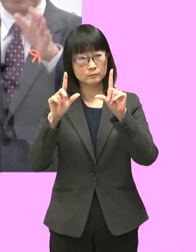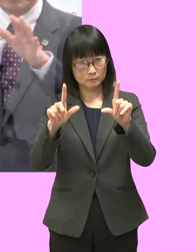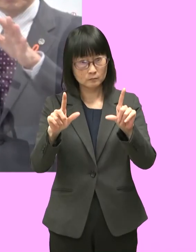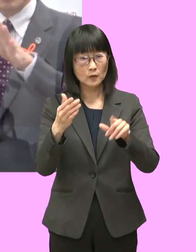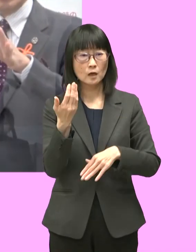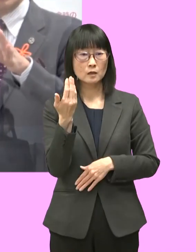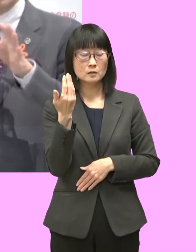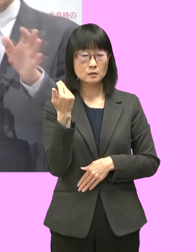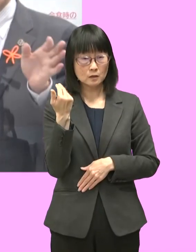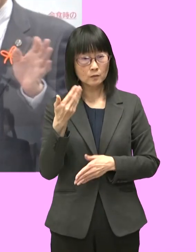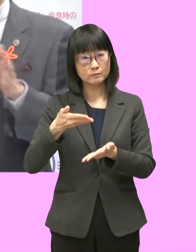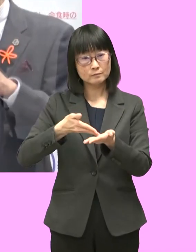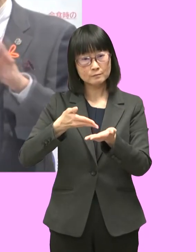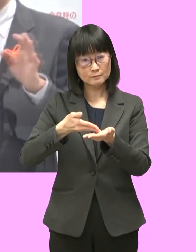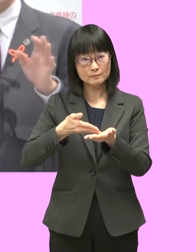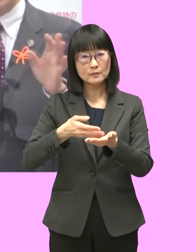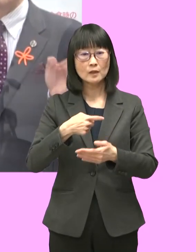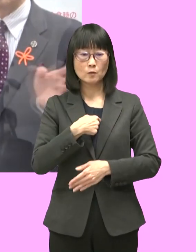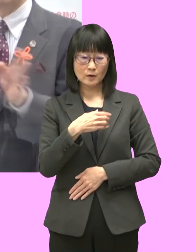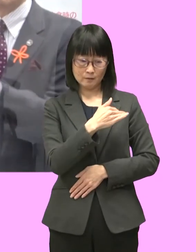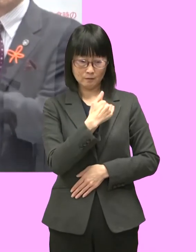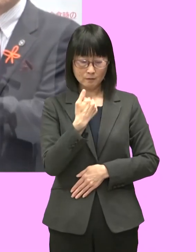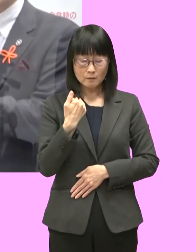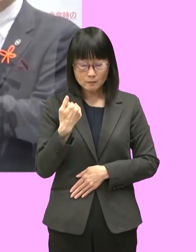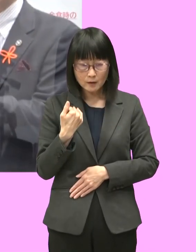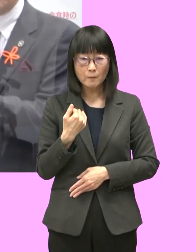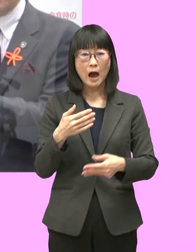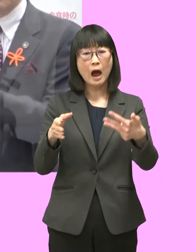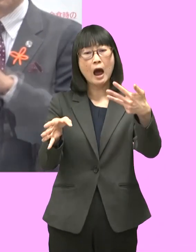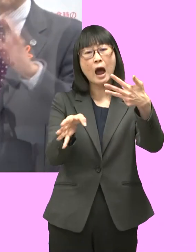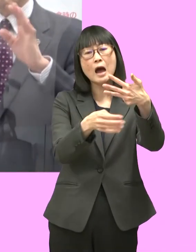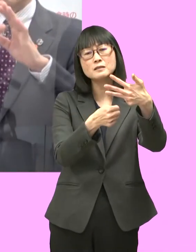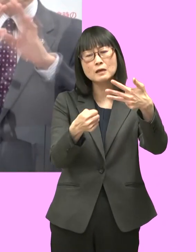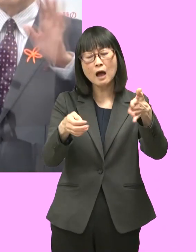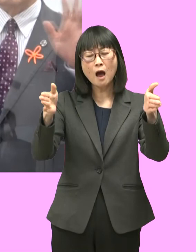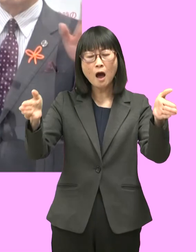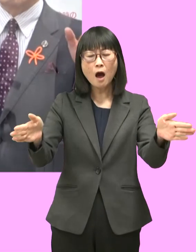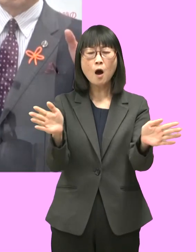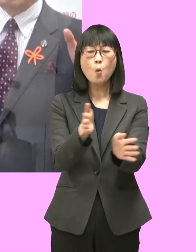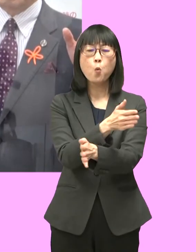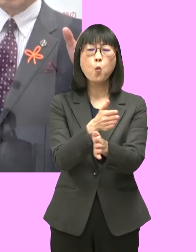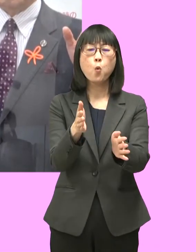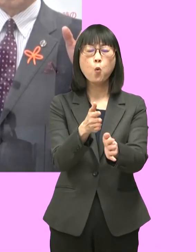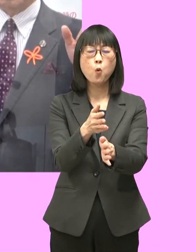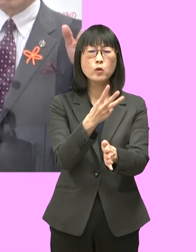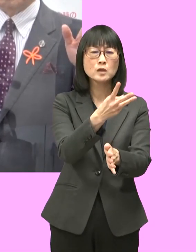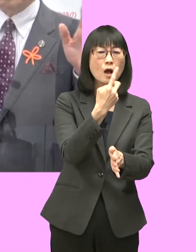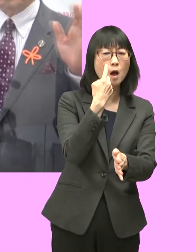こう、我々とすればですね8ヶ月分というんだったら、まあ、最初は